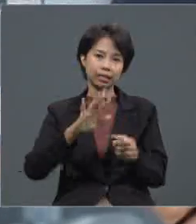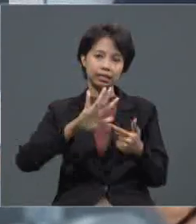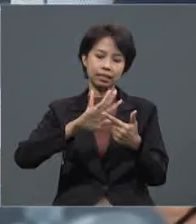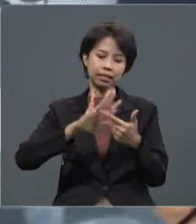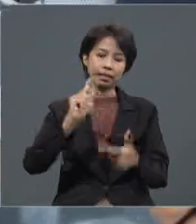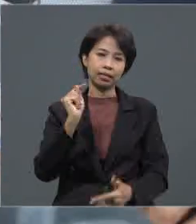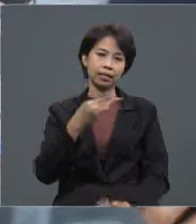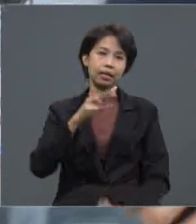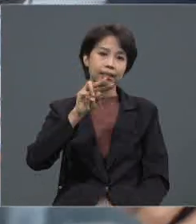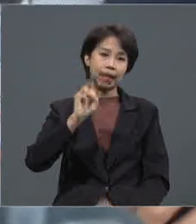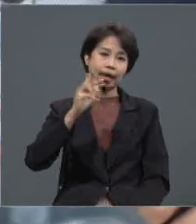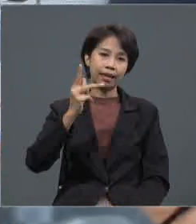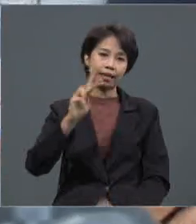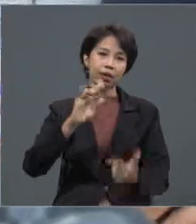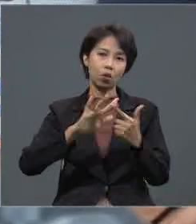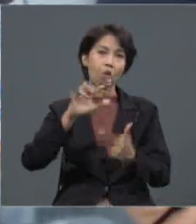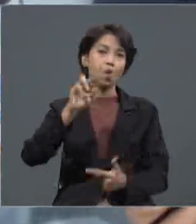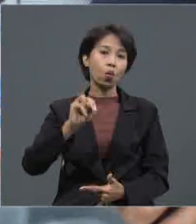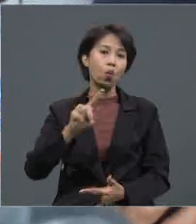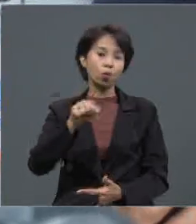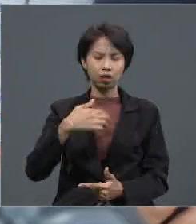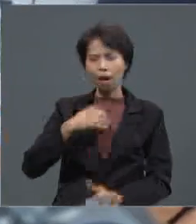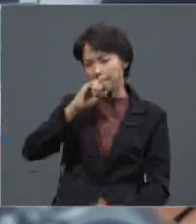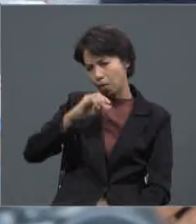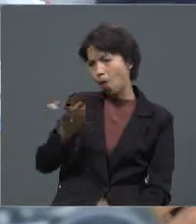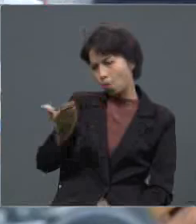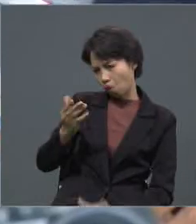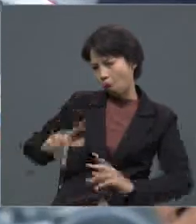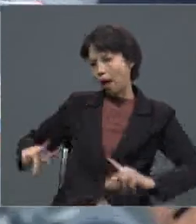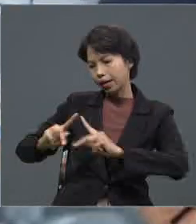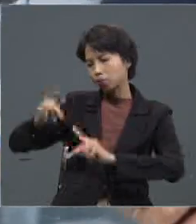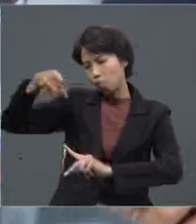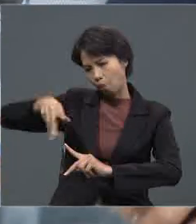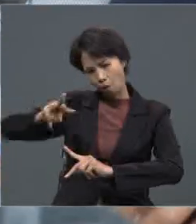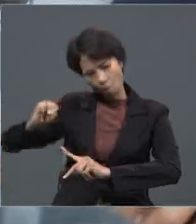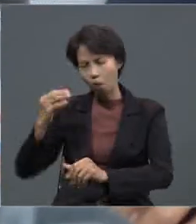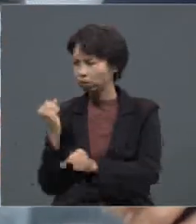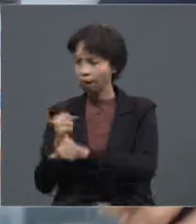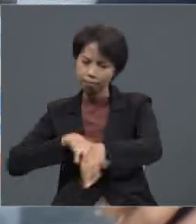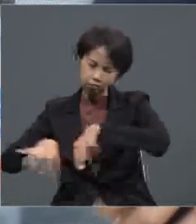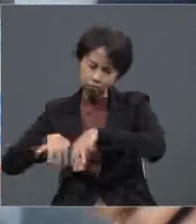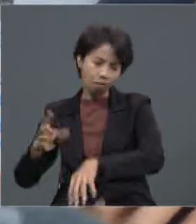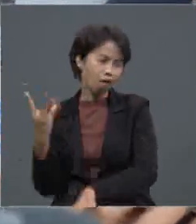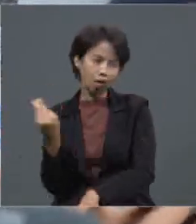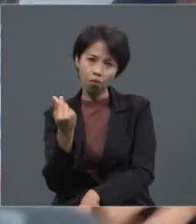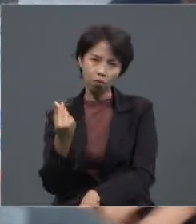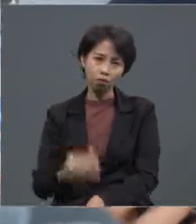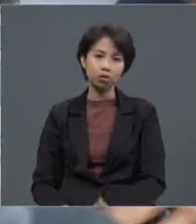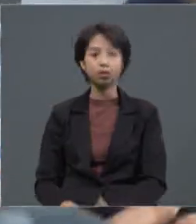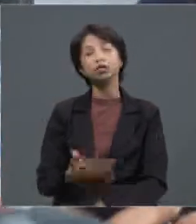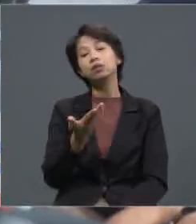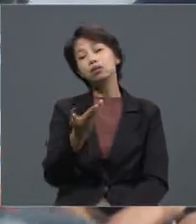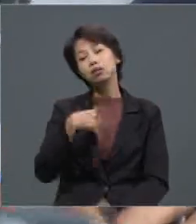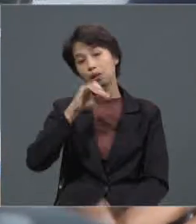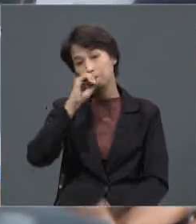อกว่าขอให้ทางกระทรวงพม.ดำเนินการกับเรื่องนี้อย่างเด็ดขาดและรวดเร็วมากกว่านี้โดยบอกว่าขณะนี้อันนี้ความคิดเห็นของคุณอี้แทนคุณน